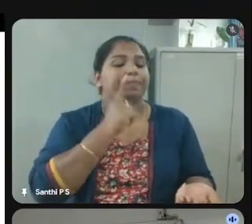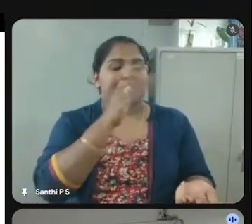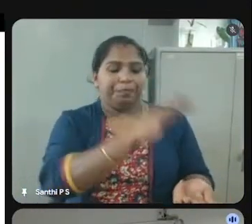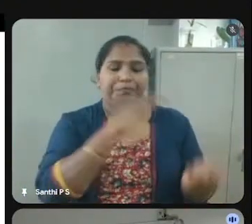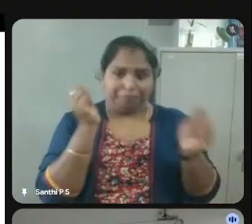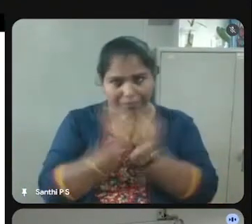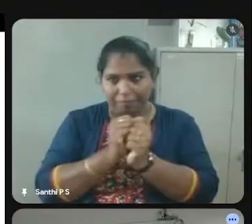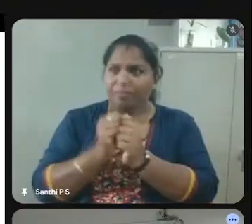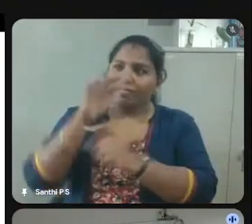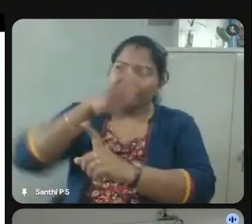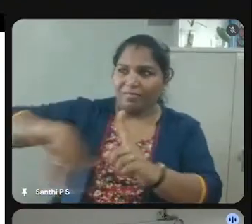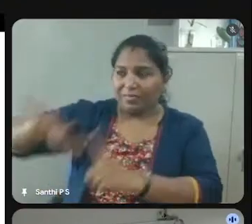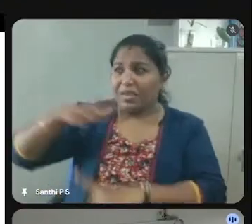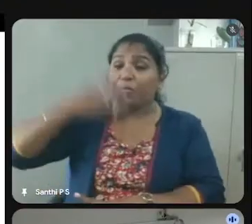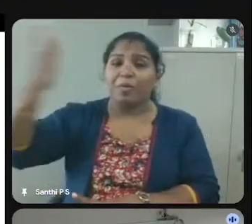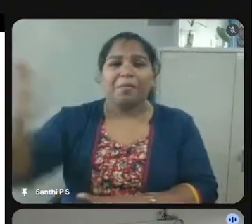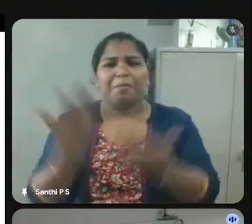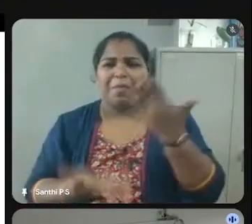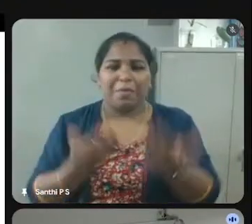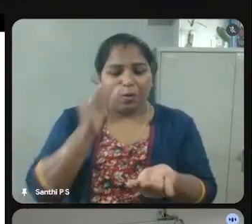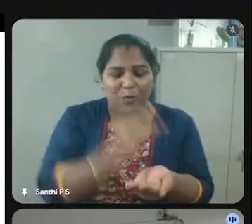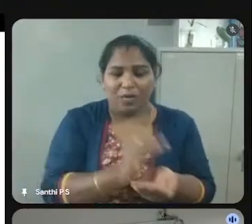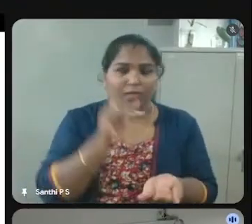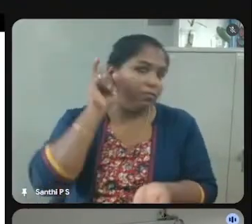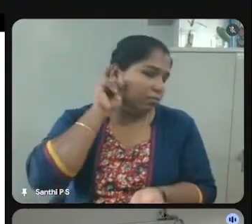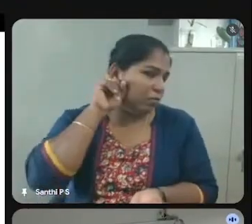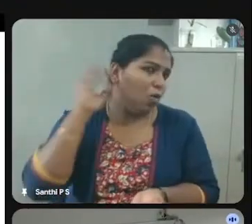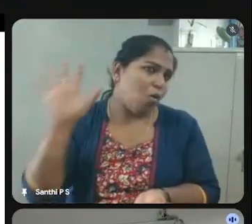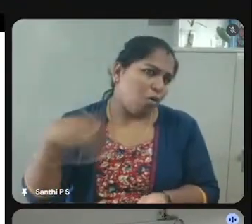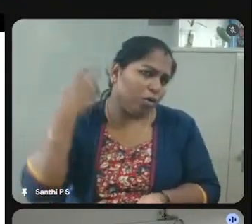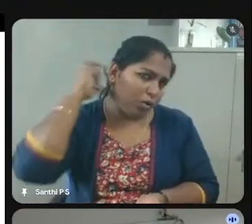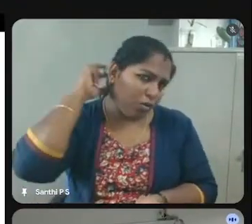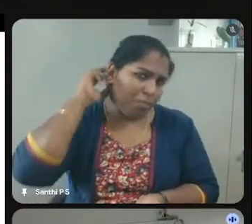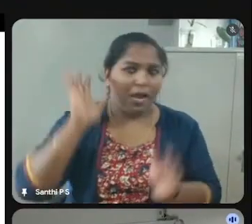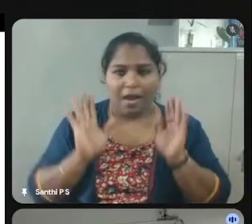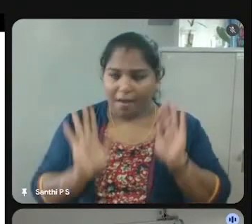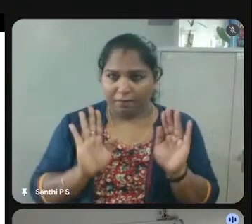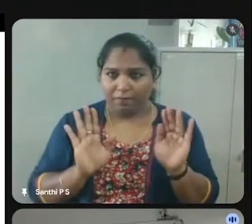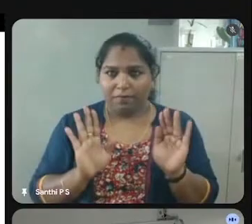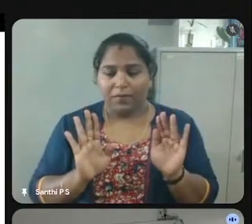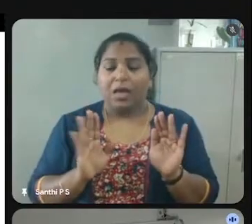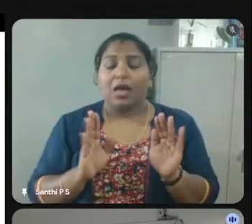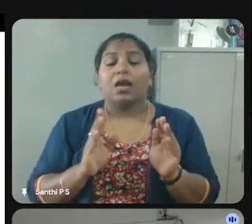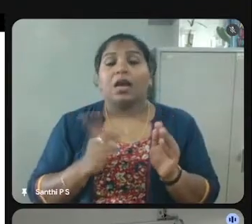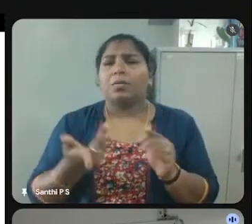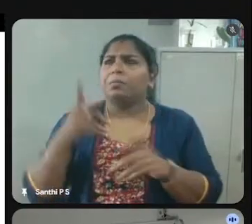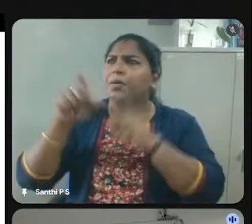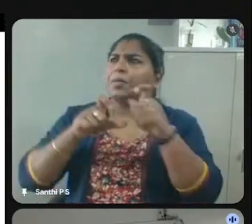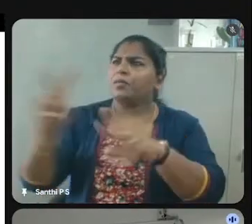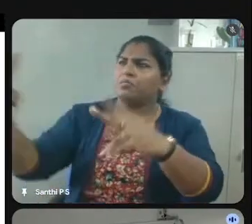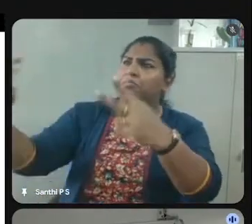തീർച്ചയായിട്ടും അവരൊരു ഡിവൈസ്, ഒരു ഹിയറിംഗ് എയ്ഡോ ഒരു കോക്ലിയർ ഇംപ്ലാന്റോ വെച്ചിട്ടുള്ള ഒരു കുഞ്ഞാണെന്നുണ്ടെങ്കിൽ തീർച്ചയായിട്ടും കാണുന്നവർ ചോദിക്കും